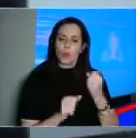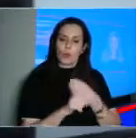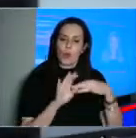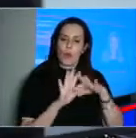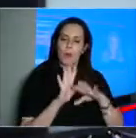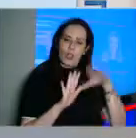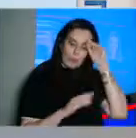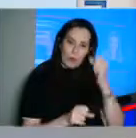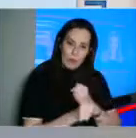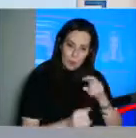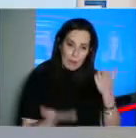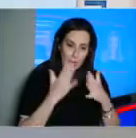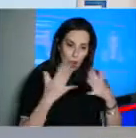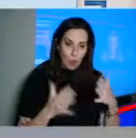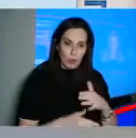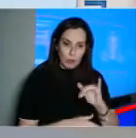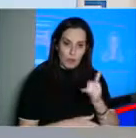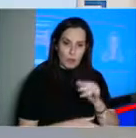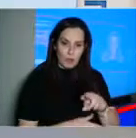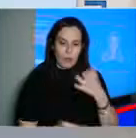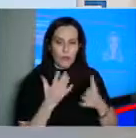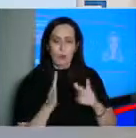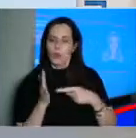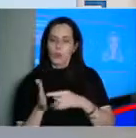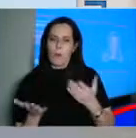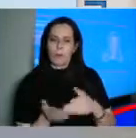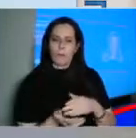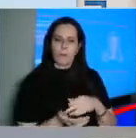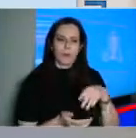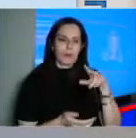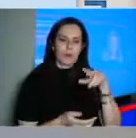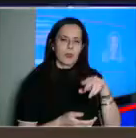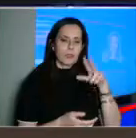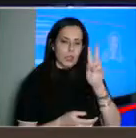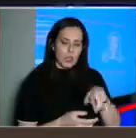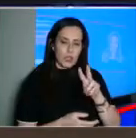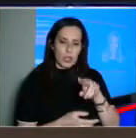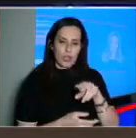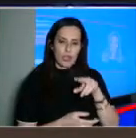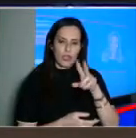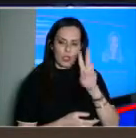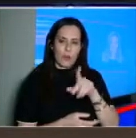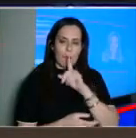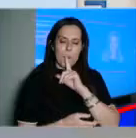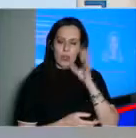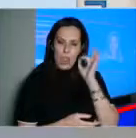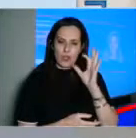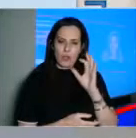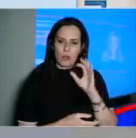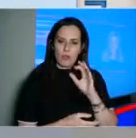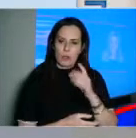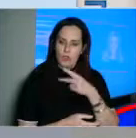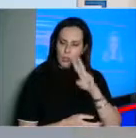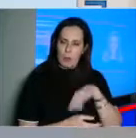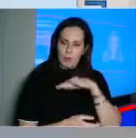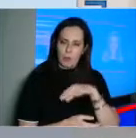לבין מה שגברים חוקקו? כן, יש, יש. חלוטין, כן. קודם כל, יש מעט מאוד נשים. יש מעט מאוד נשים. מספר עשי... מה זאת אומרת? יש לנו